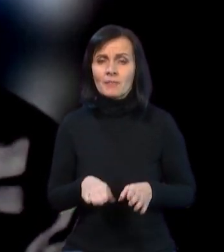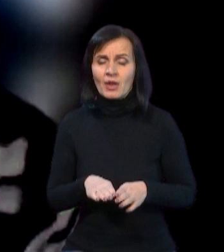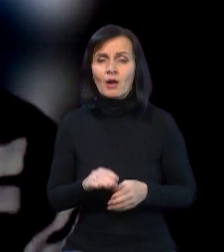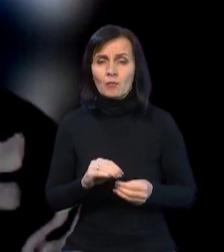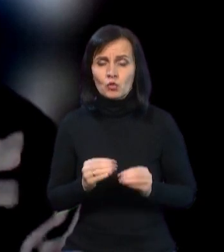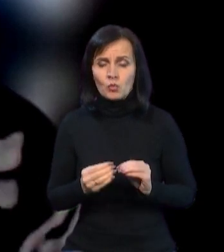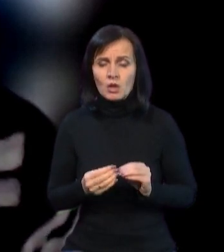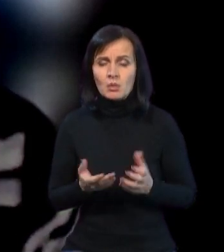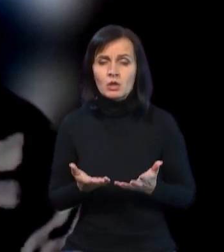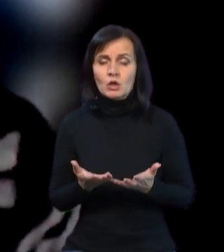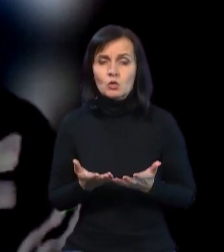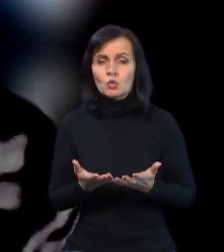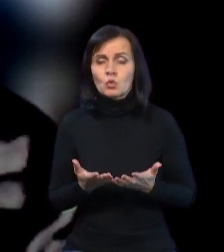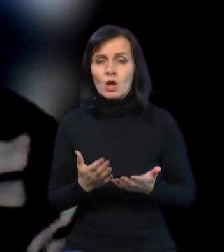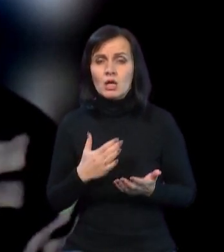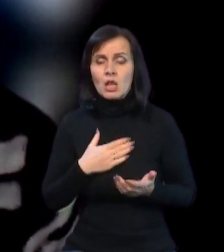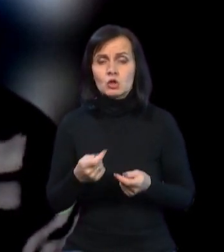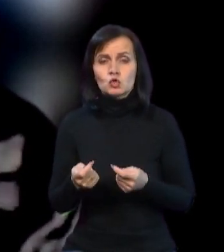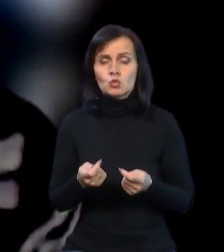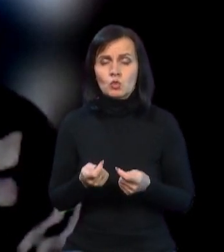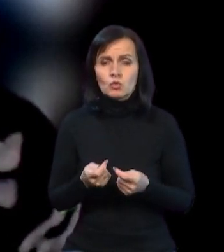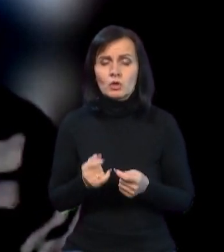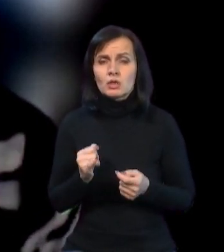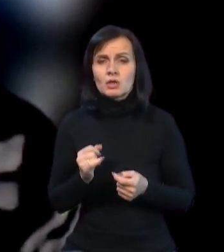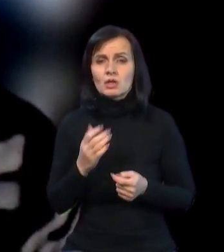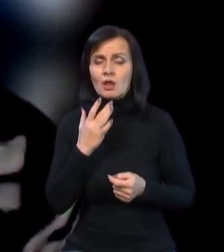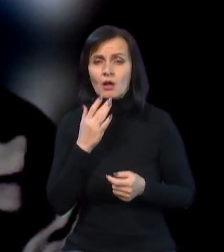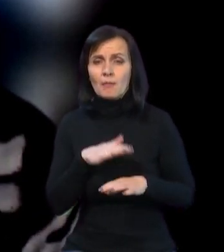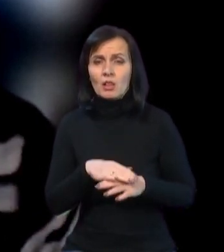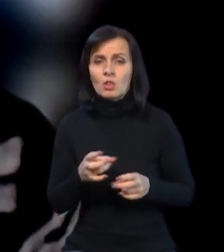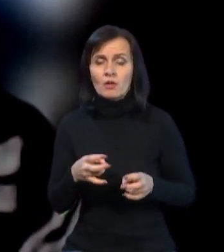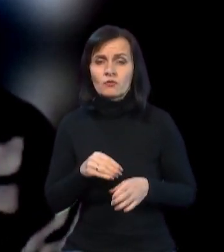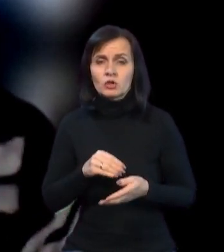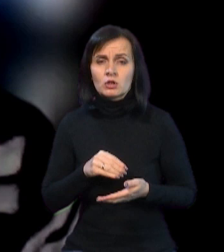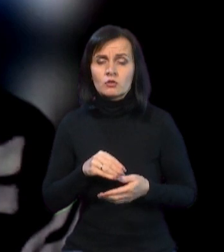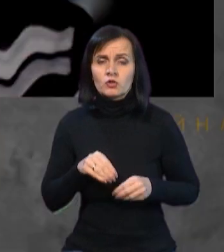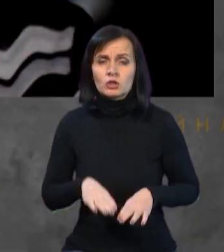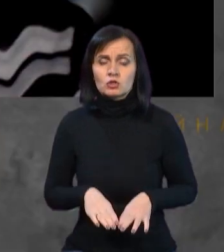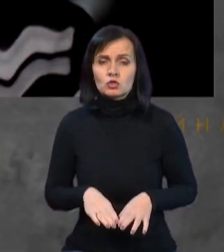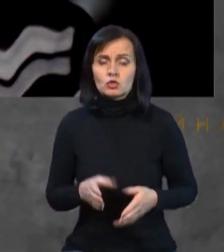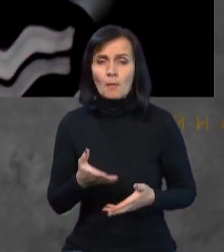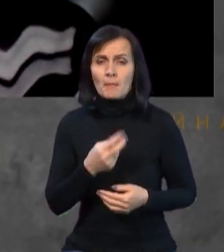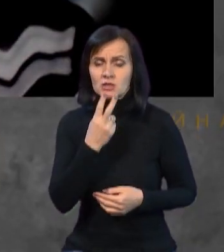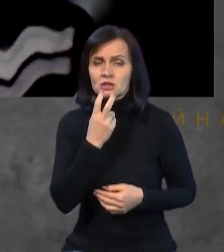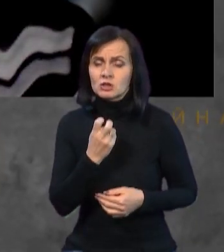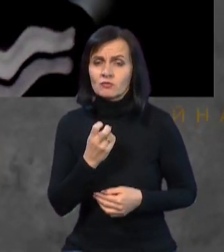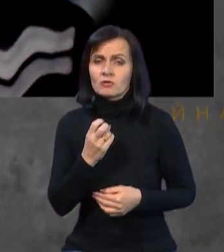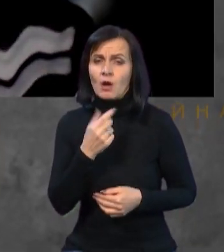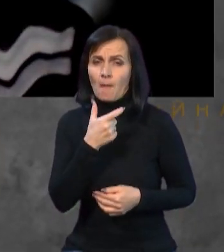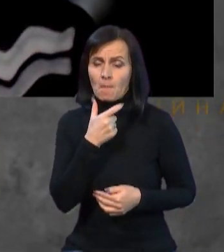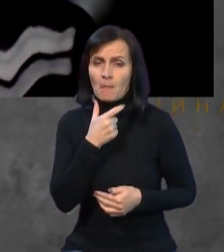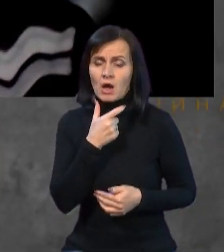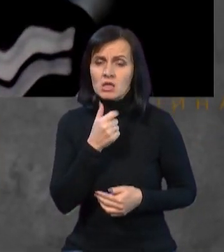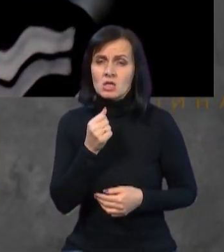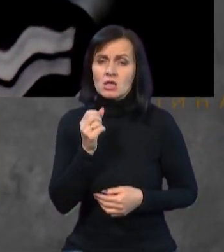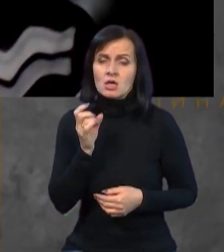напевно, нашому керівництву і НБУ потрібно вирішувати. Ми звикли, пані Раїсо, що до